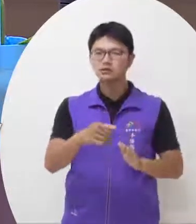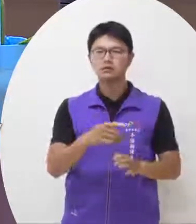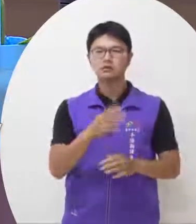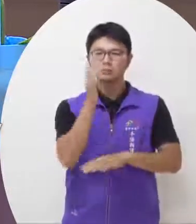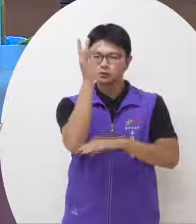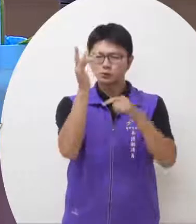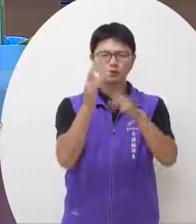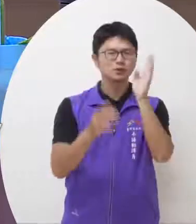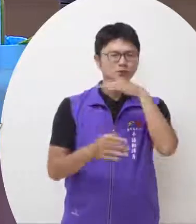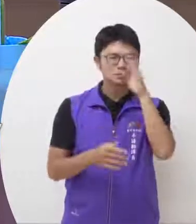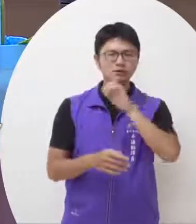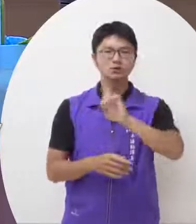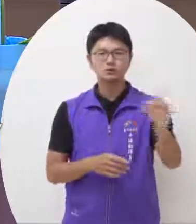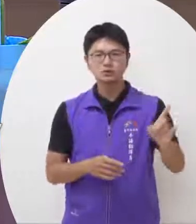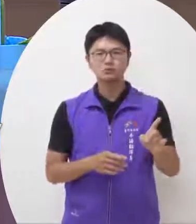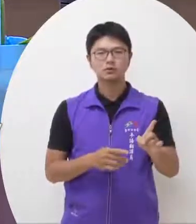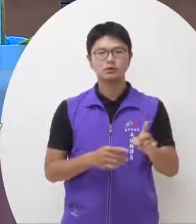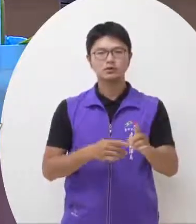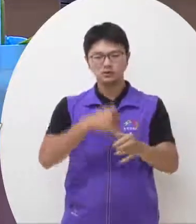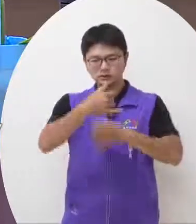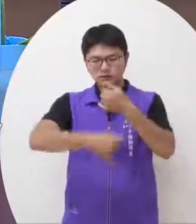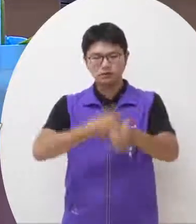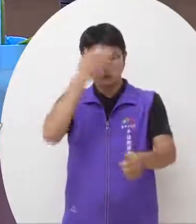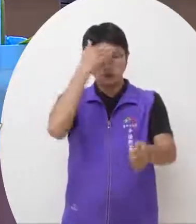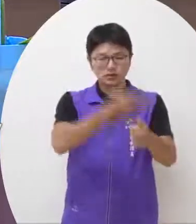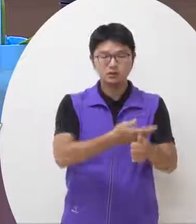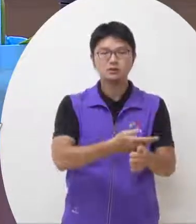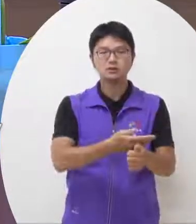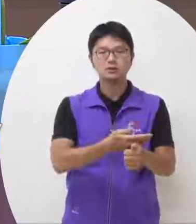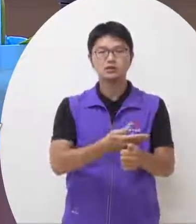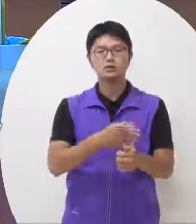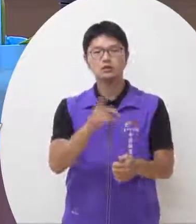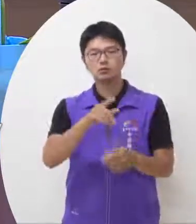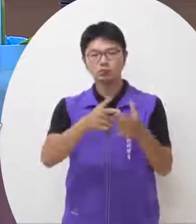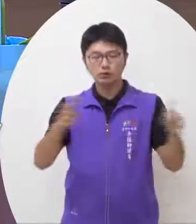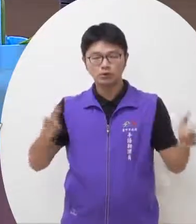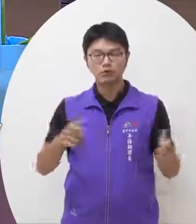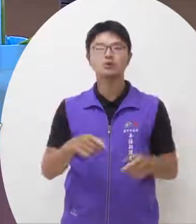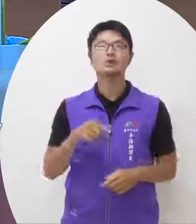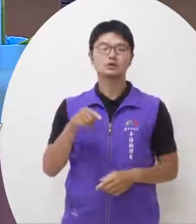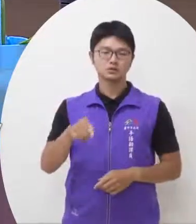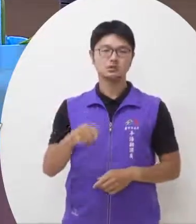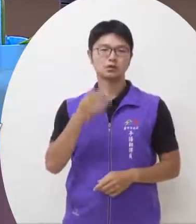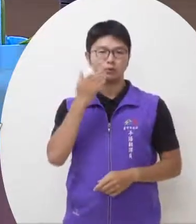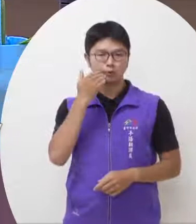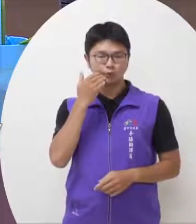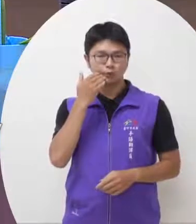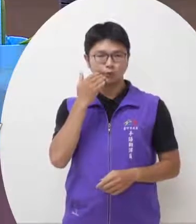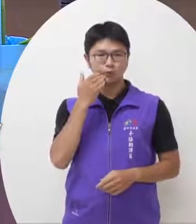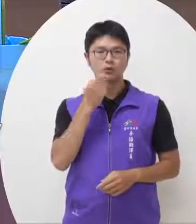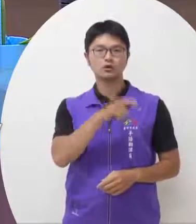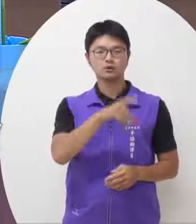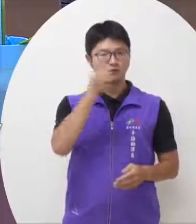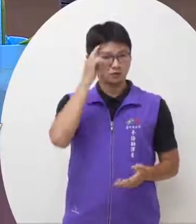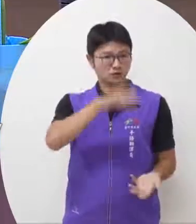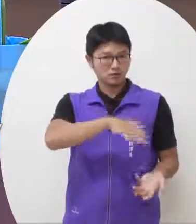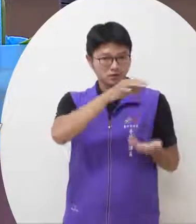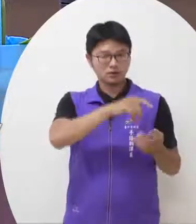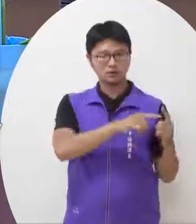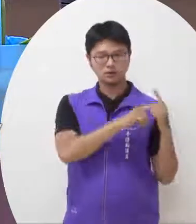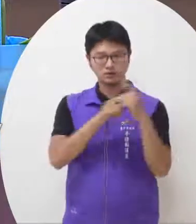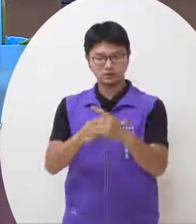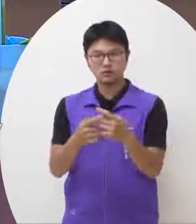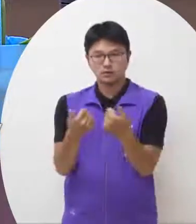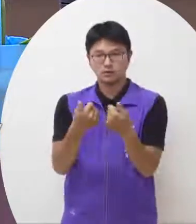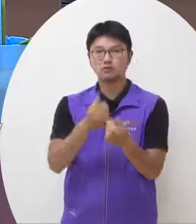痛苦，还是说他可能会造成公安的危险。那我相信啊，经过这样沟通以后，那也许很多的委